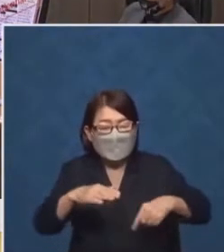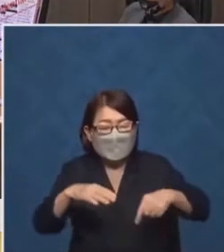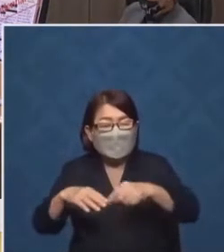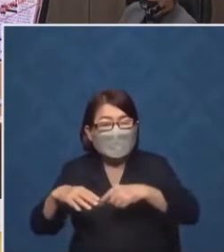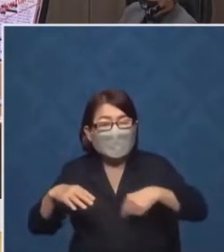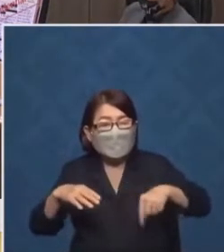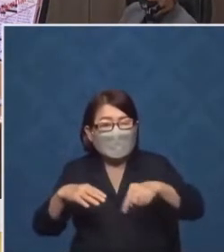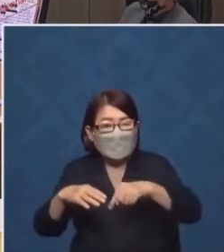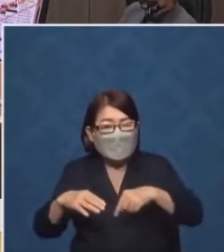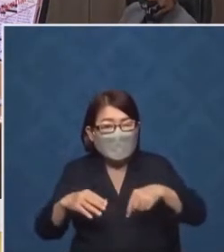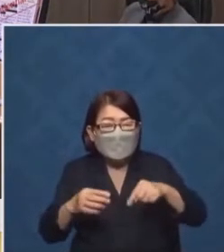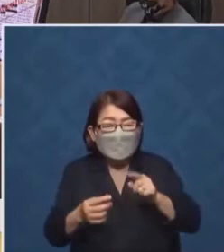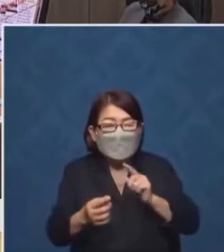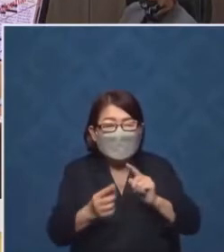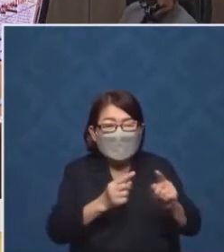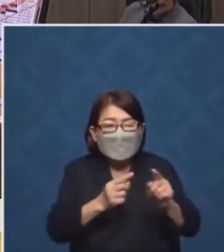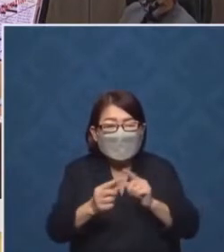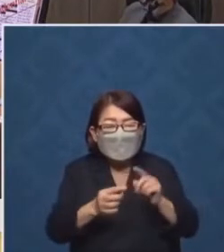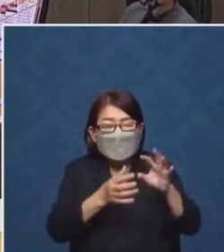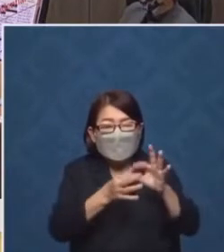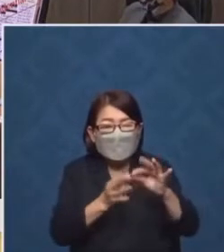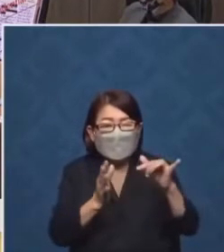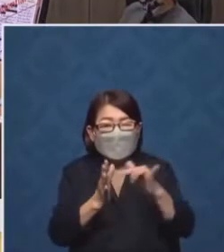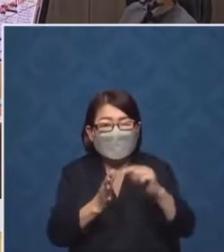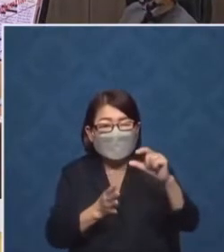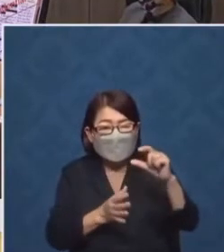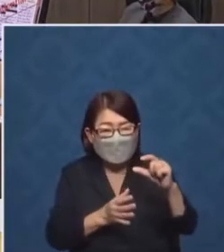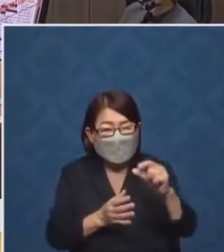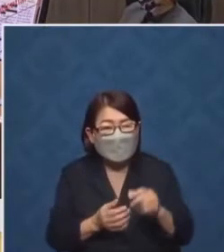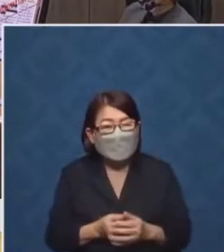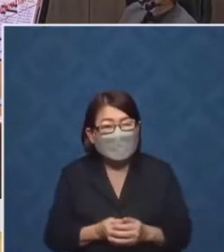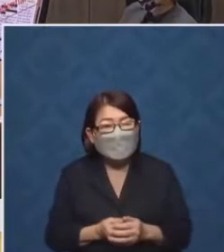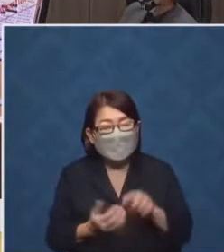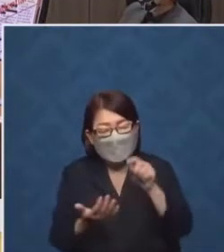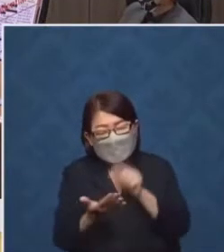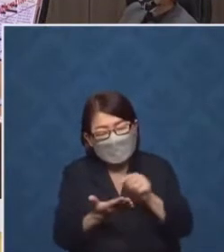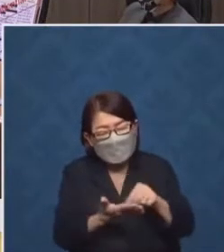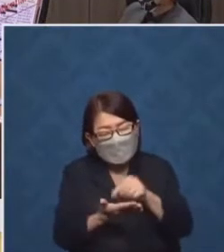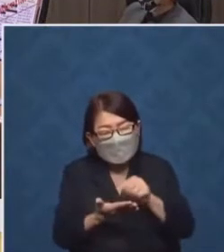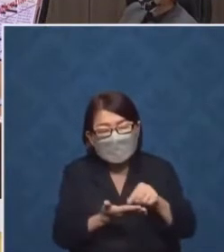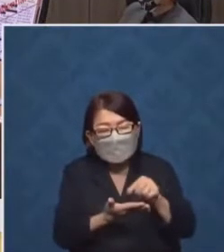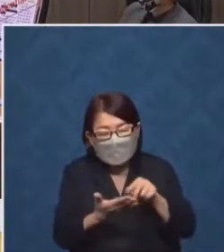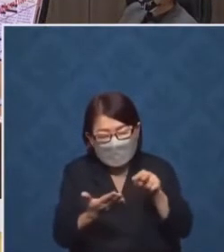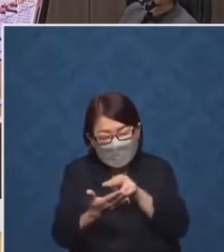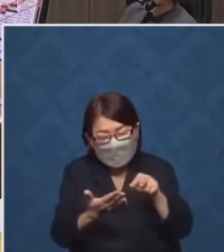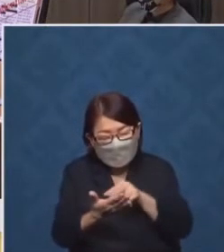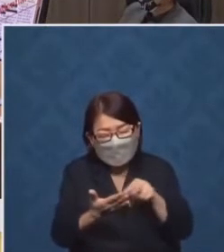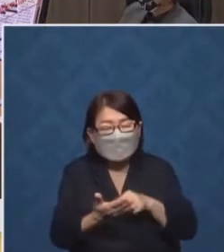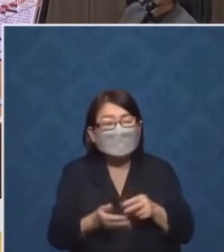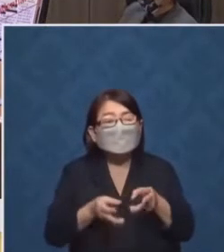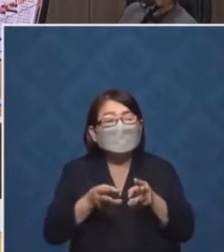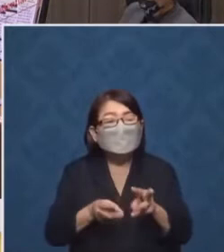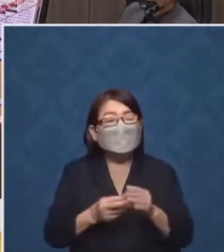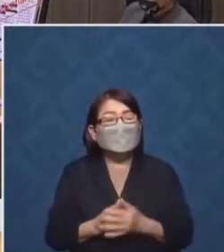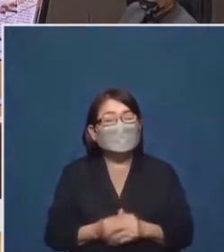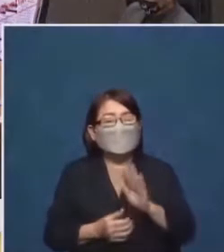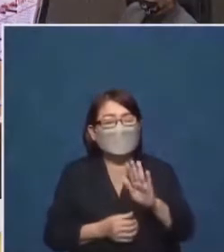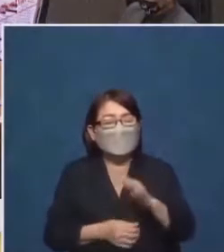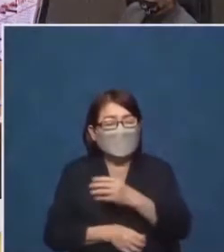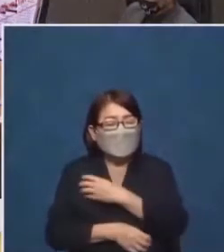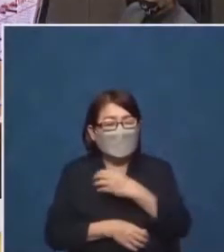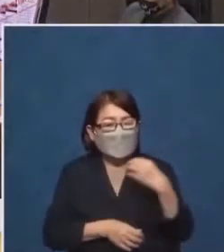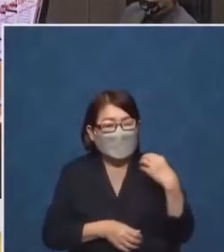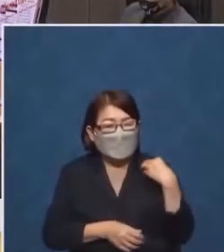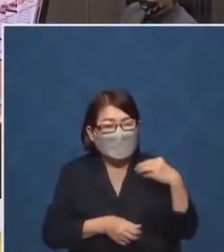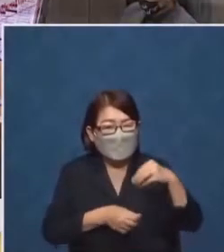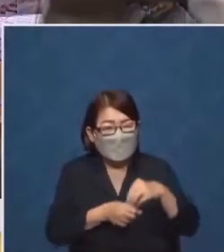ที่ใช้การติดต่ขวัคซีนเปนของท alrededorวิธีอานทวลเลขอย่นี้ครััละเลขสถานเอกราชทูด